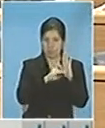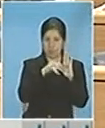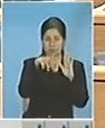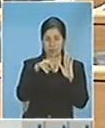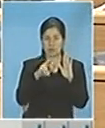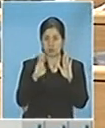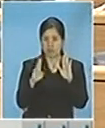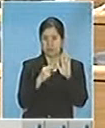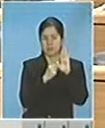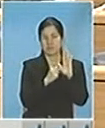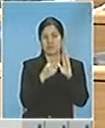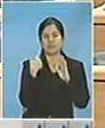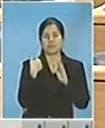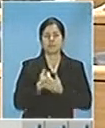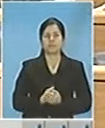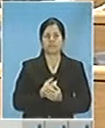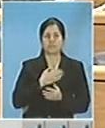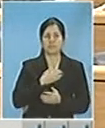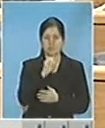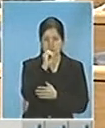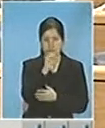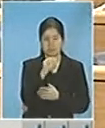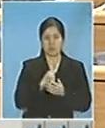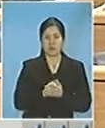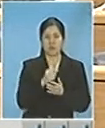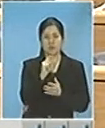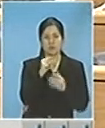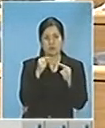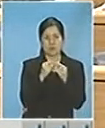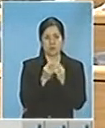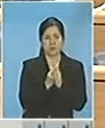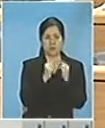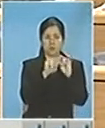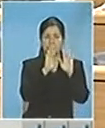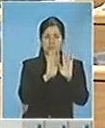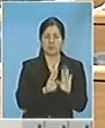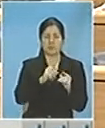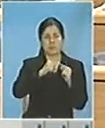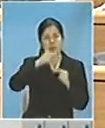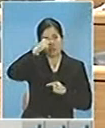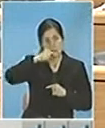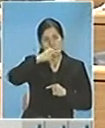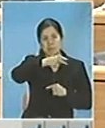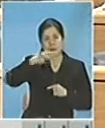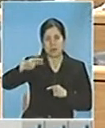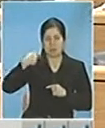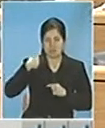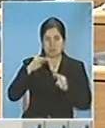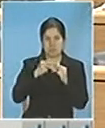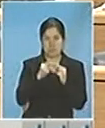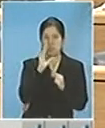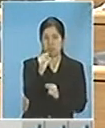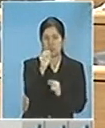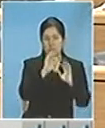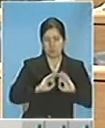ร่างพระราชบัญญัติฉบับนี้ด้วยต้องบอกกล่าวว่าภาษาไทยนั้นเป็นเอกลักษณ์ของชาติเป็นอัตลักษณ์ของชา